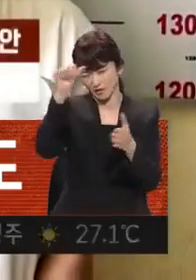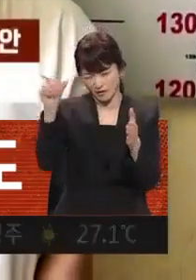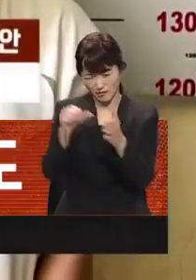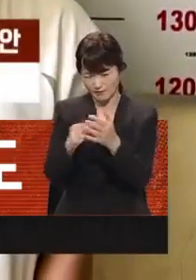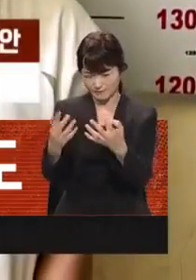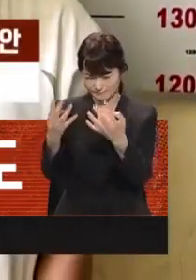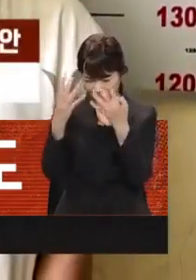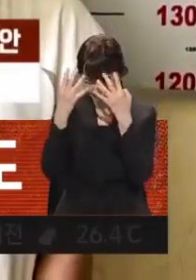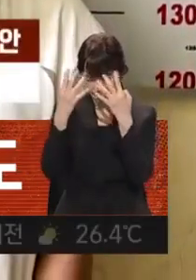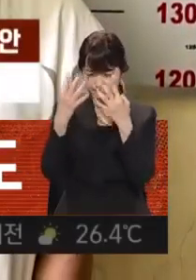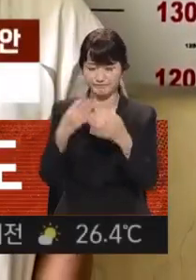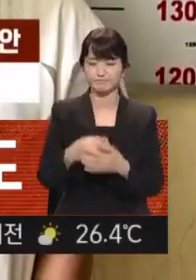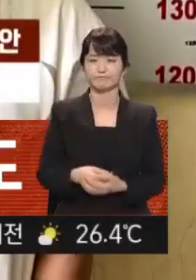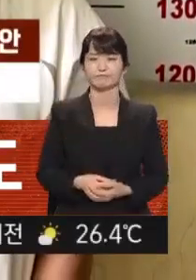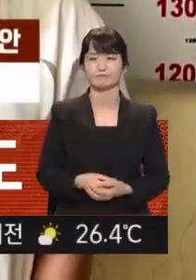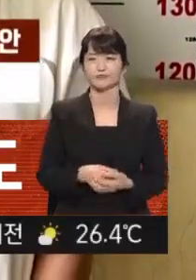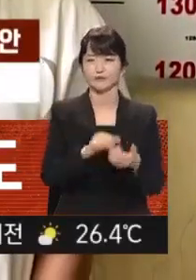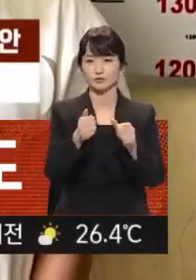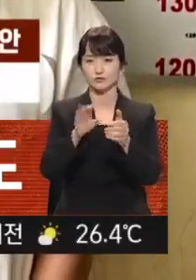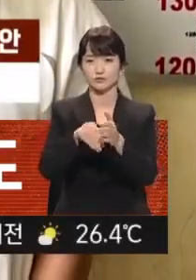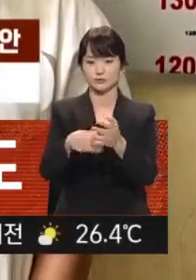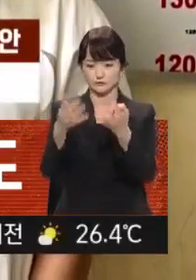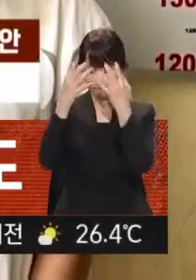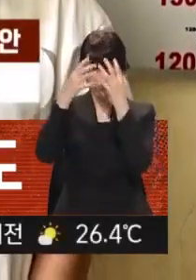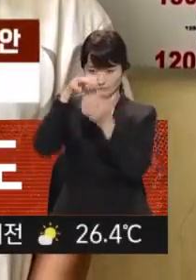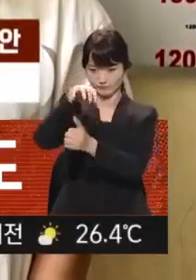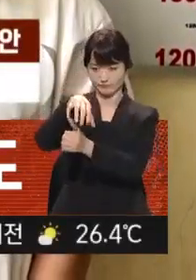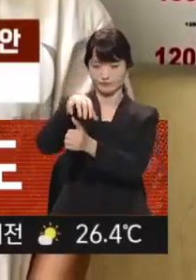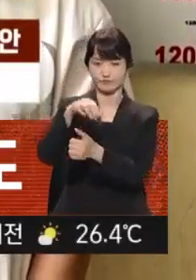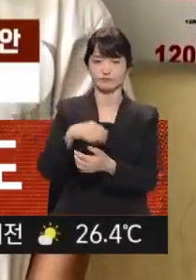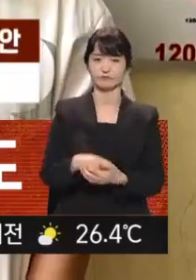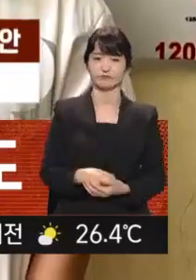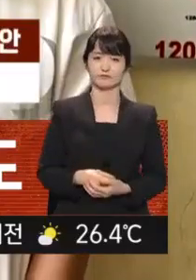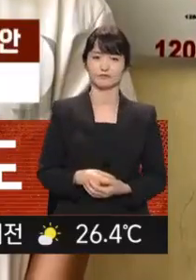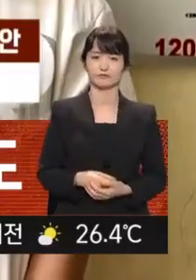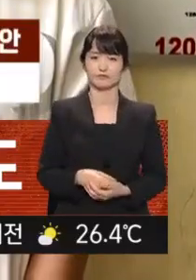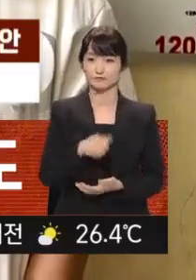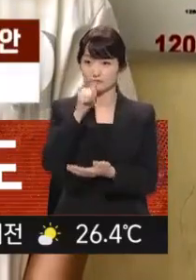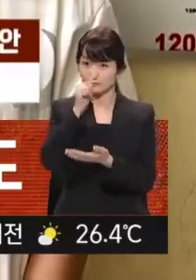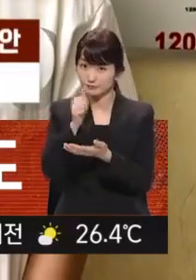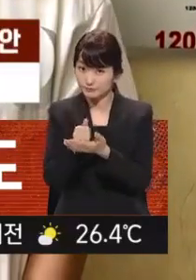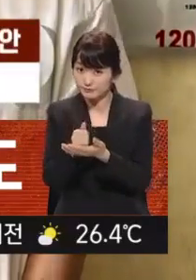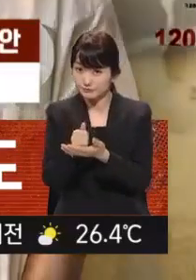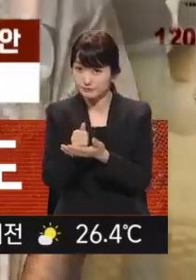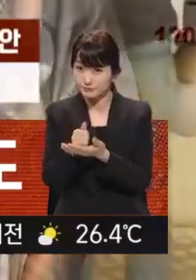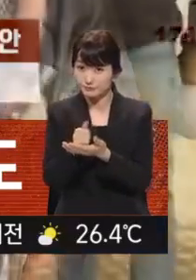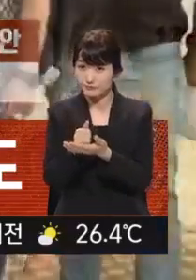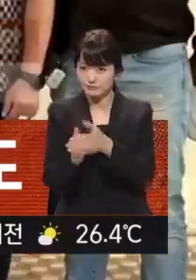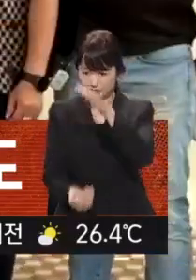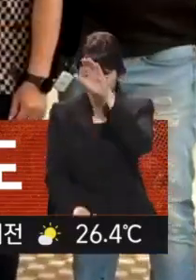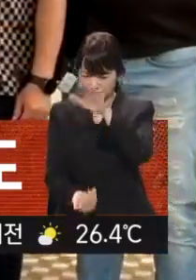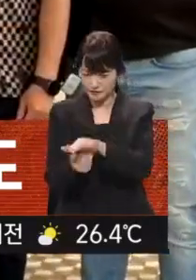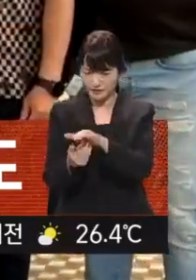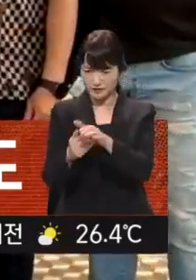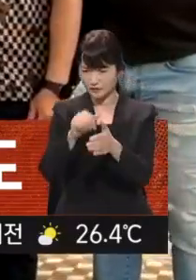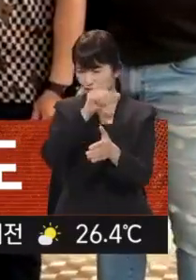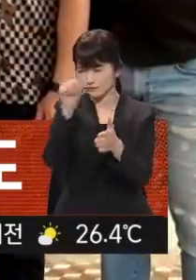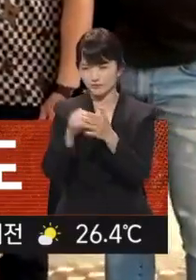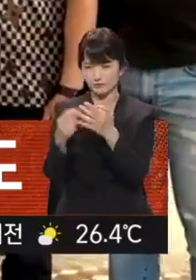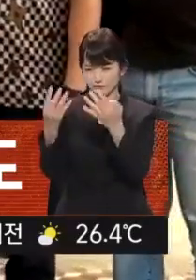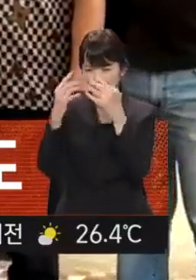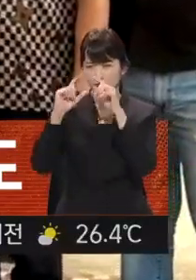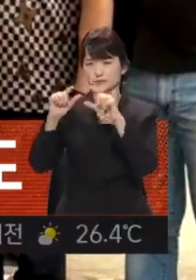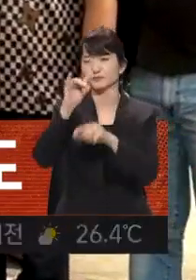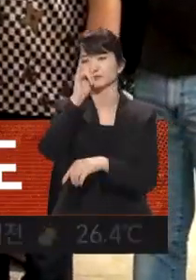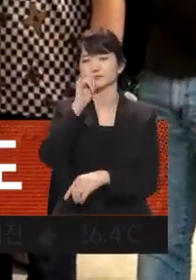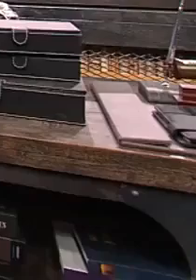거죠 가명하지 않는 죽을 때까지 있어야 되는 종신형이고 만약에 유죄가 된다면 최대형을 지금 선고받을 수 있다라고 한